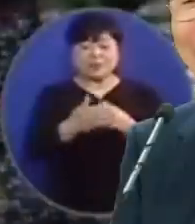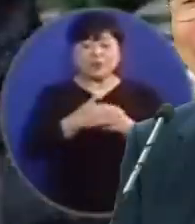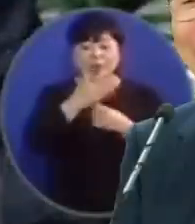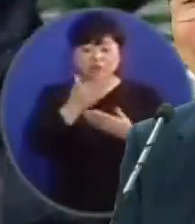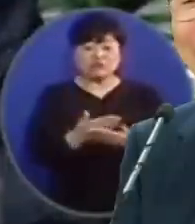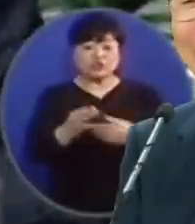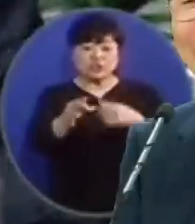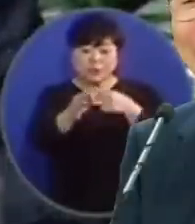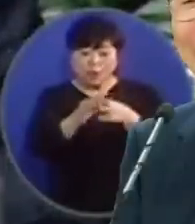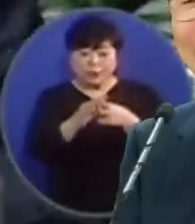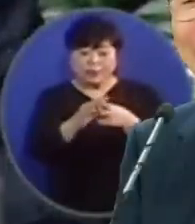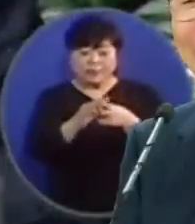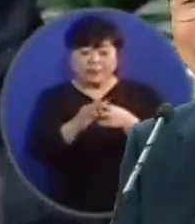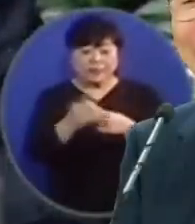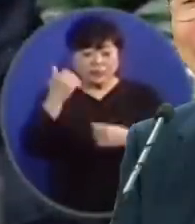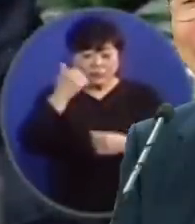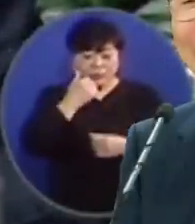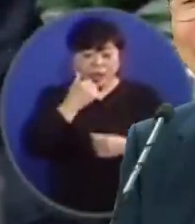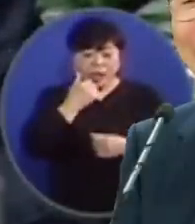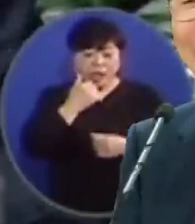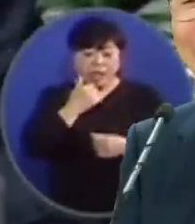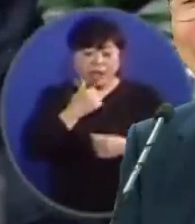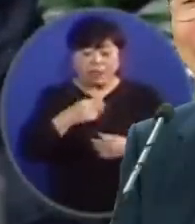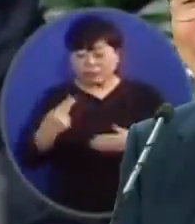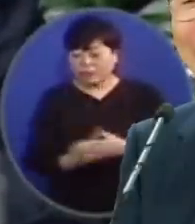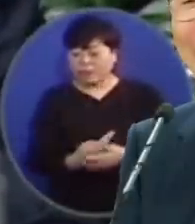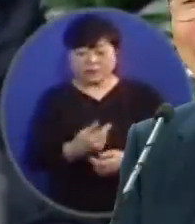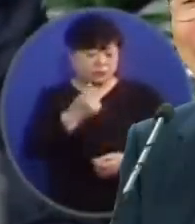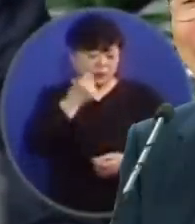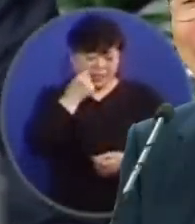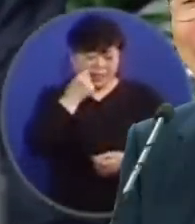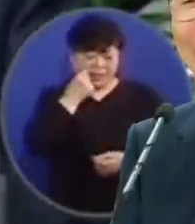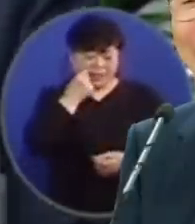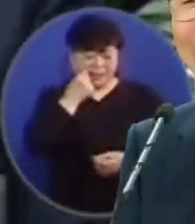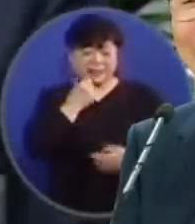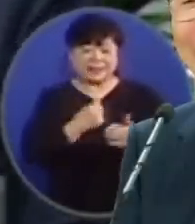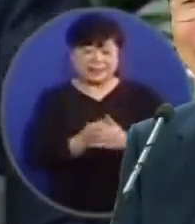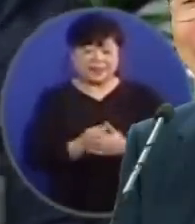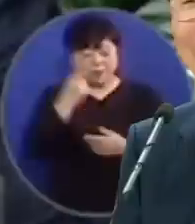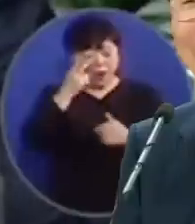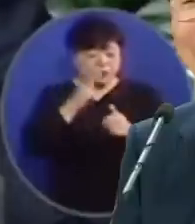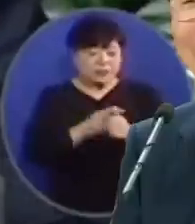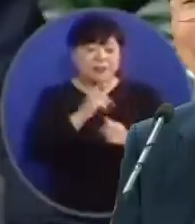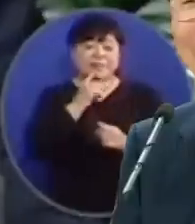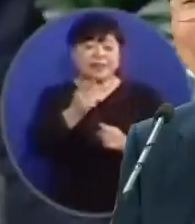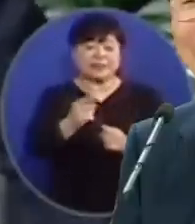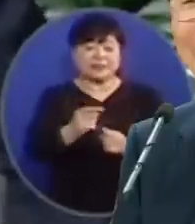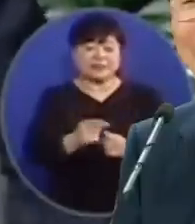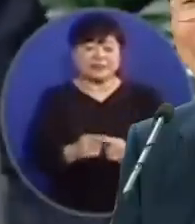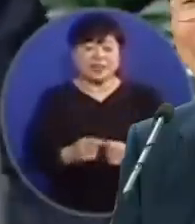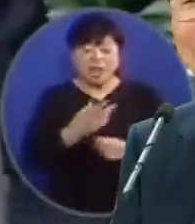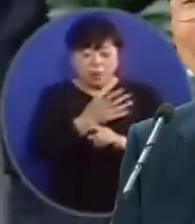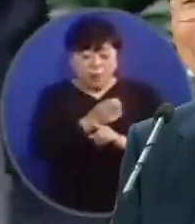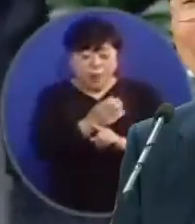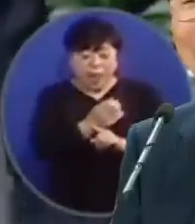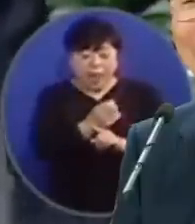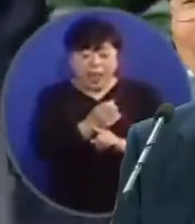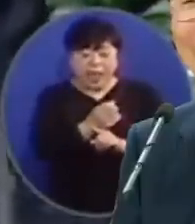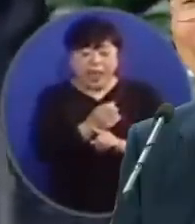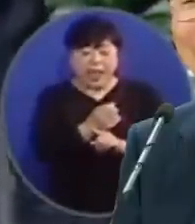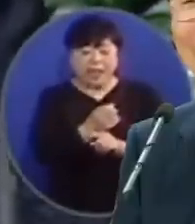도우시면 누가 우리를 넘어뜨리겠습니까? 그러므로 바울 선생이 말하기를 우리가 이 보배를